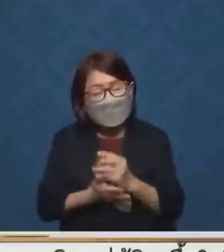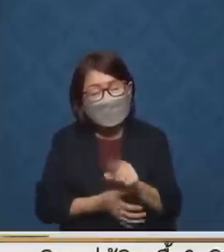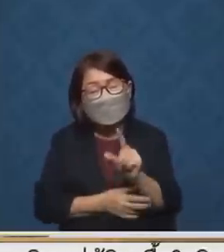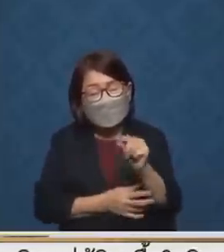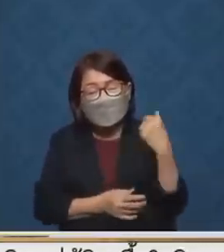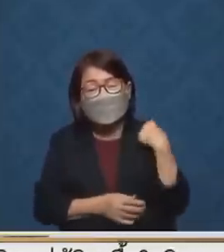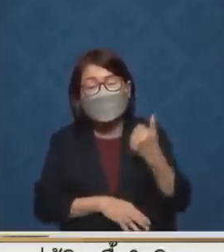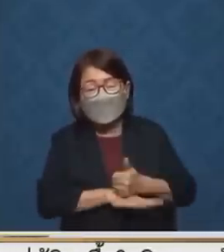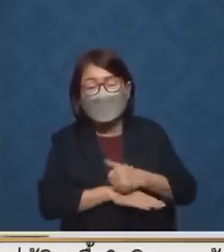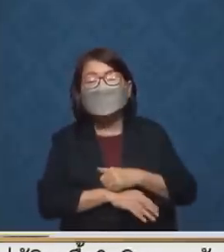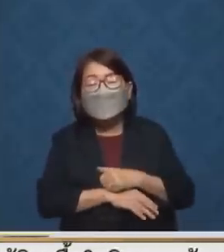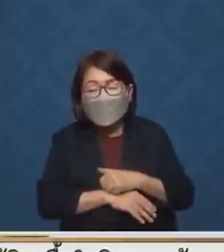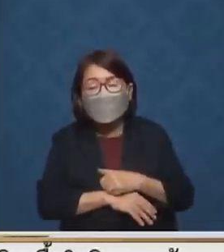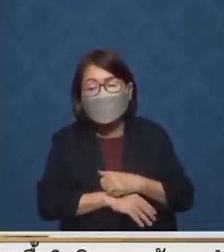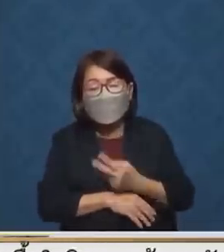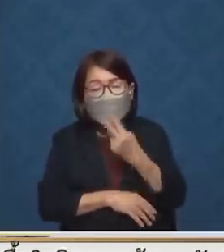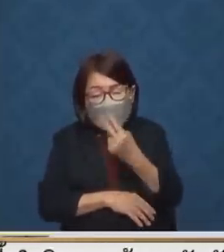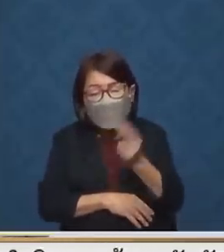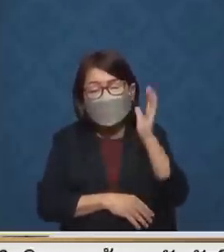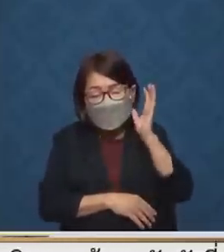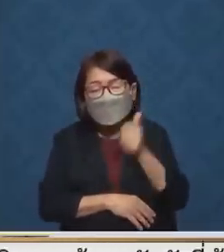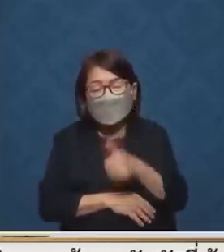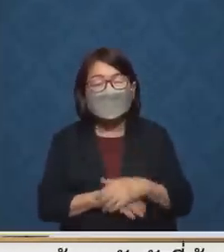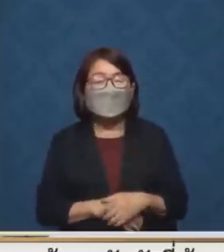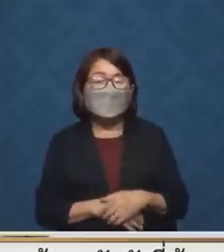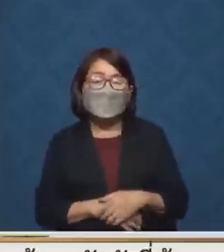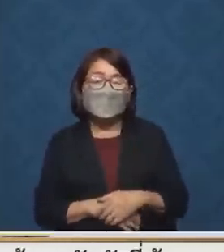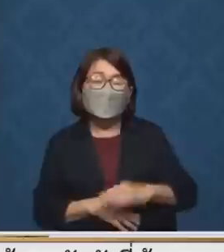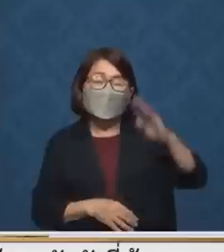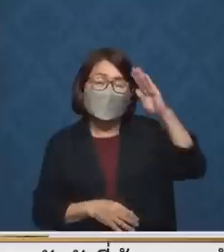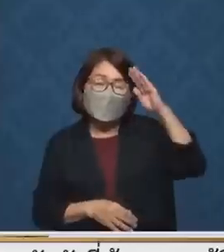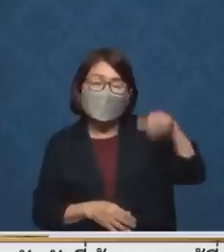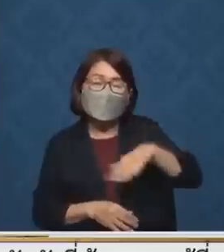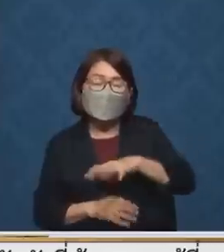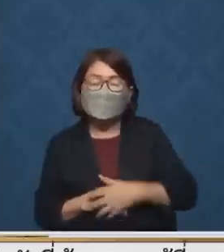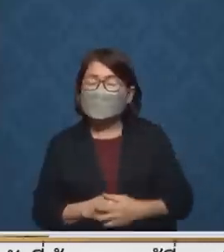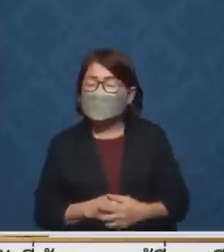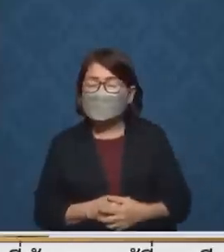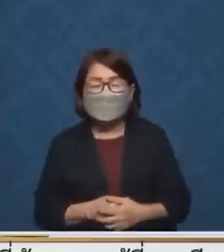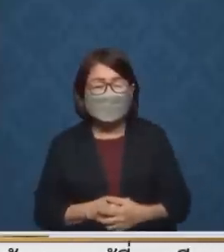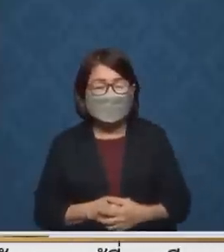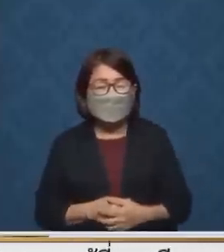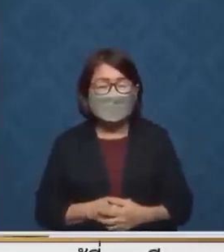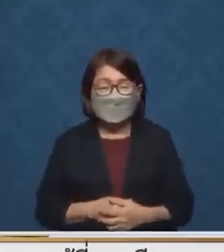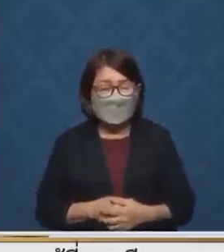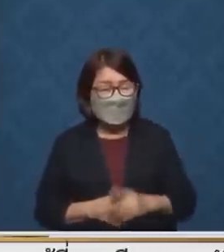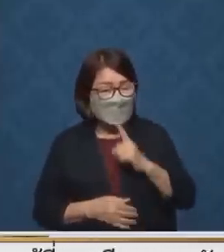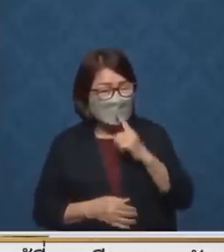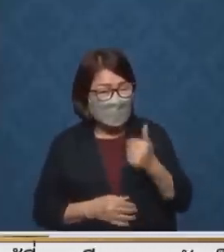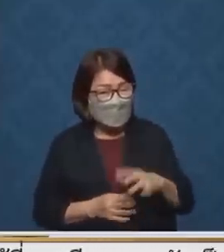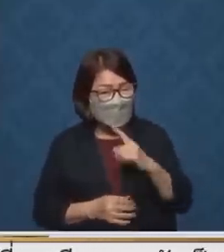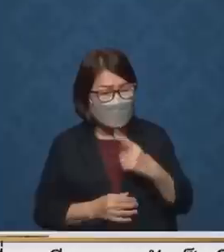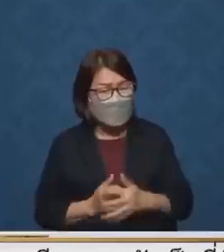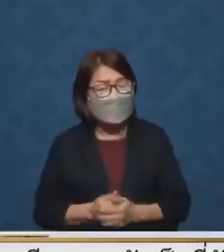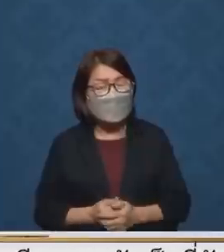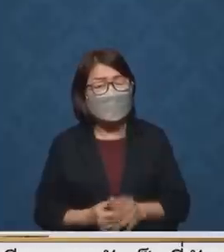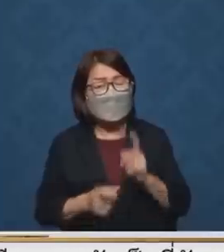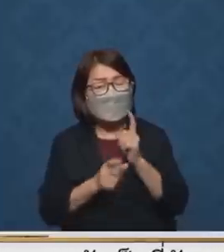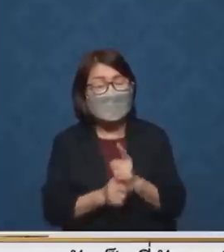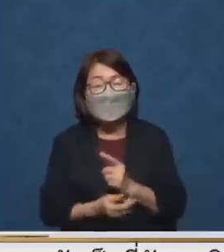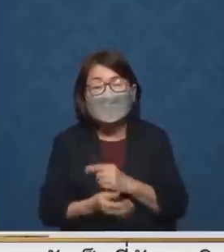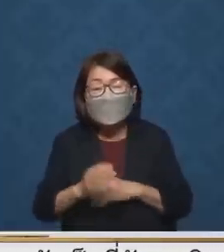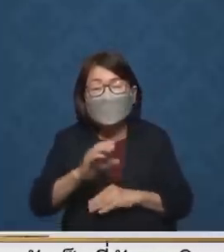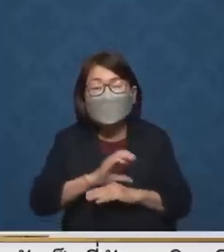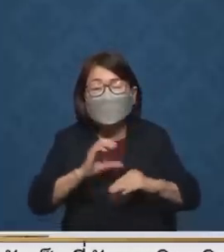ราบชาก็ doubtsน้องัก็่๋ย ตายแล้วบอกวี่ กพดได้ได้ proteinนี่มนเข้าโงการคนละครึ่ง